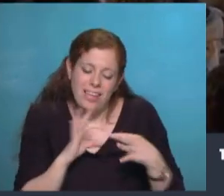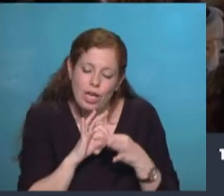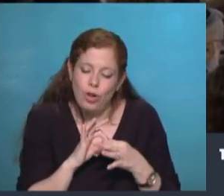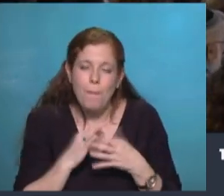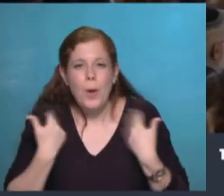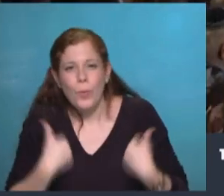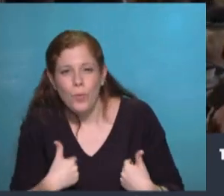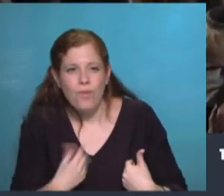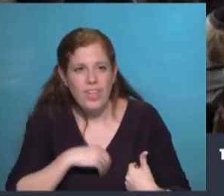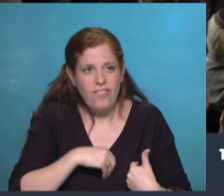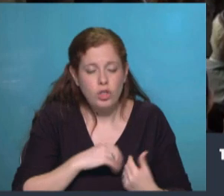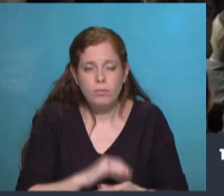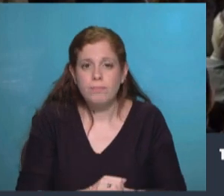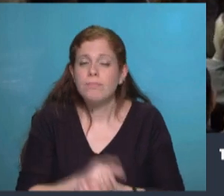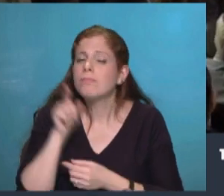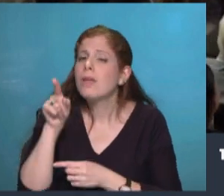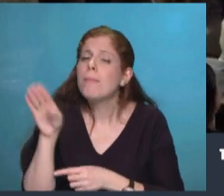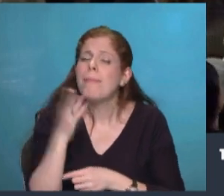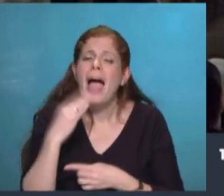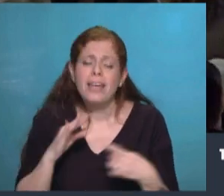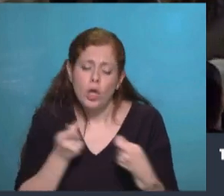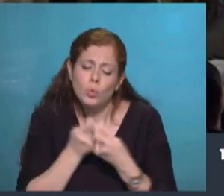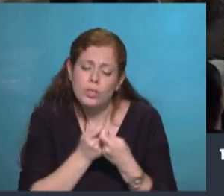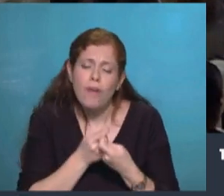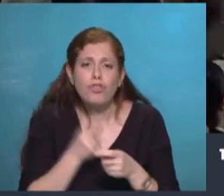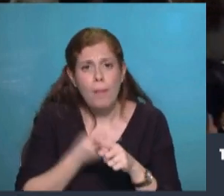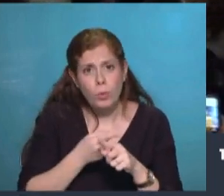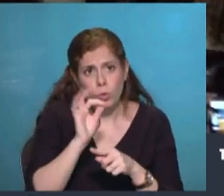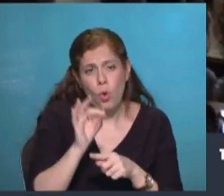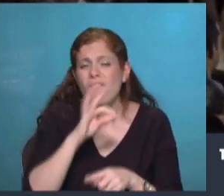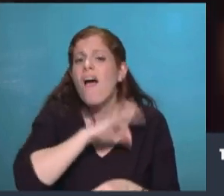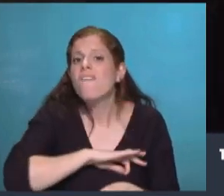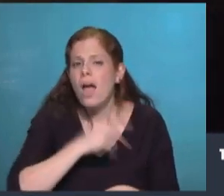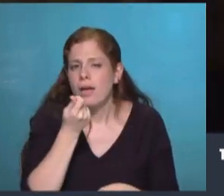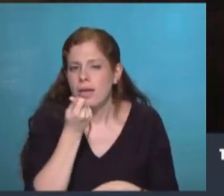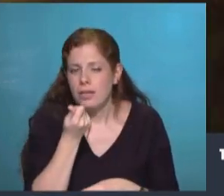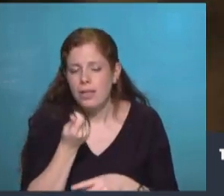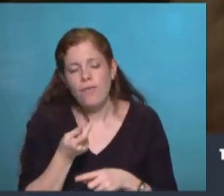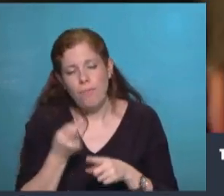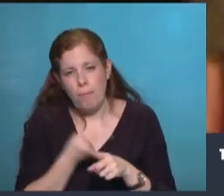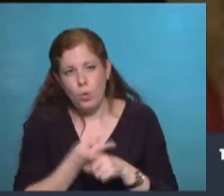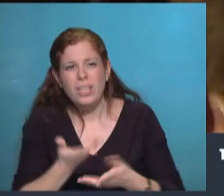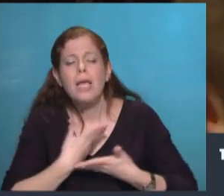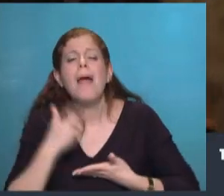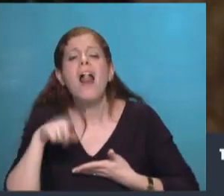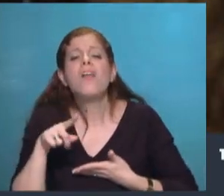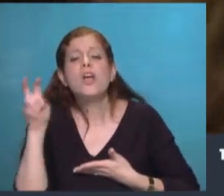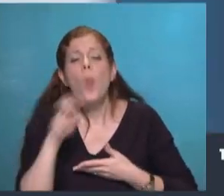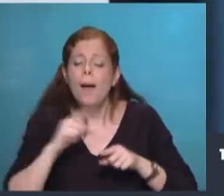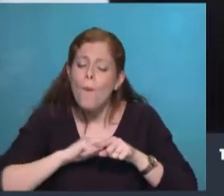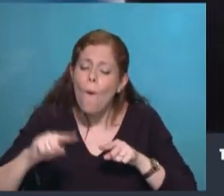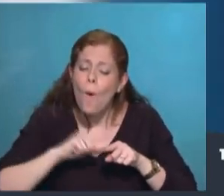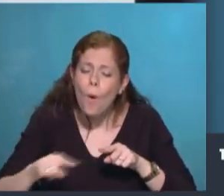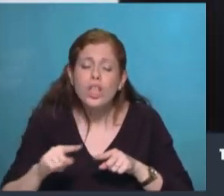רבות שותף עסקי של בן דודו והרוויח מיליוני דולרים מהשותפות. הוא קיבל מבן הדוד מתנות חודשיות של אלפי דולרים, 300